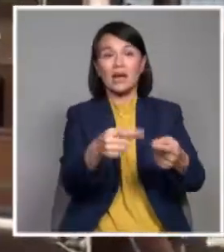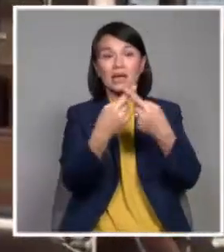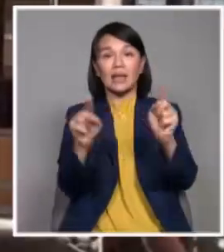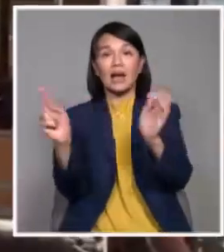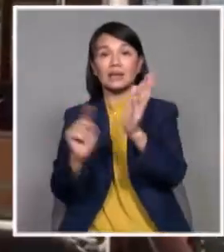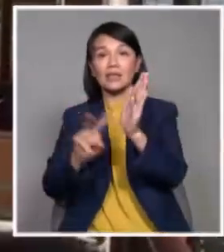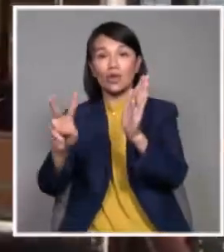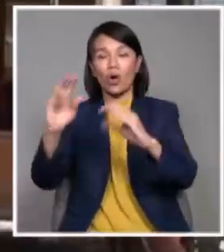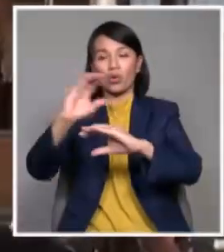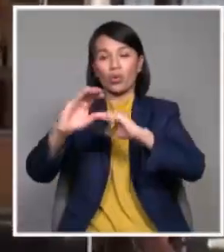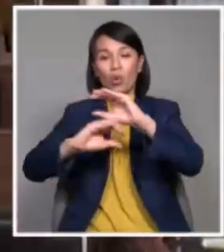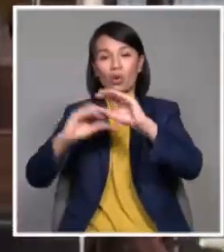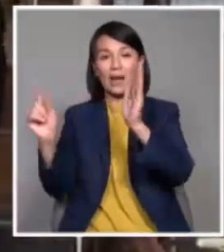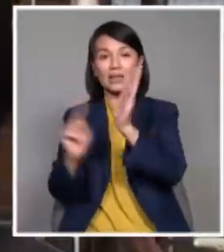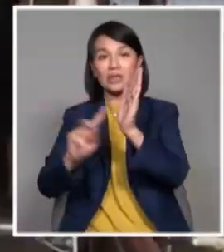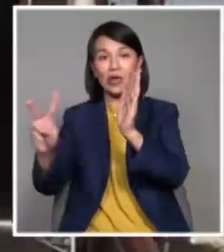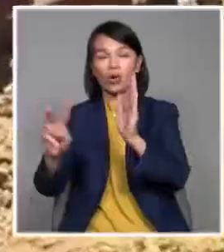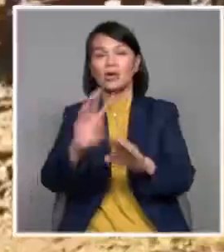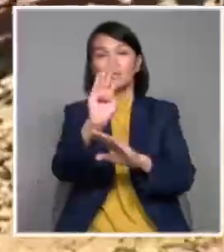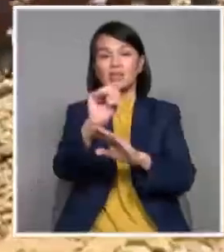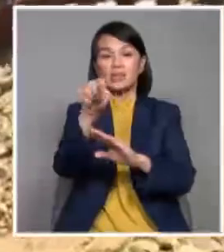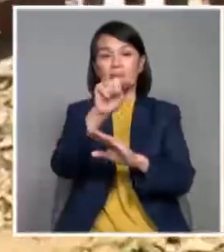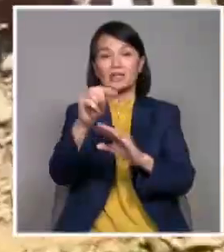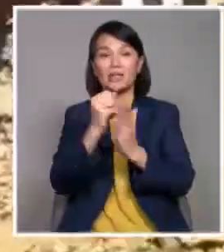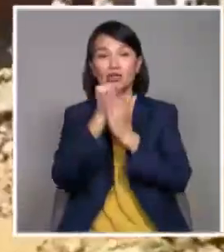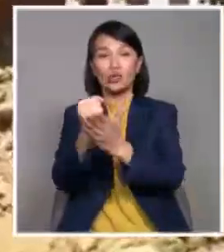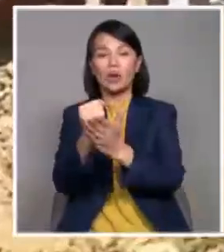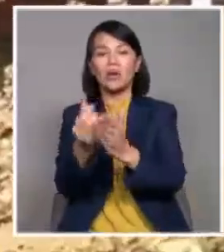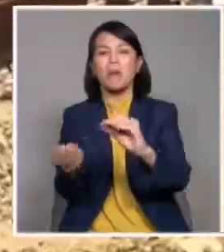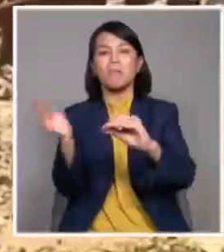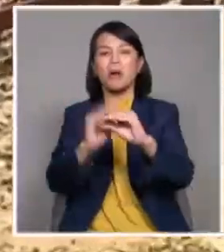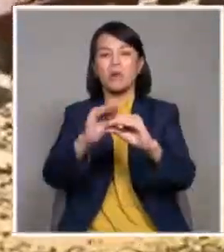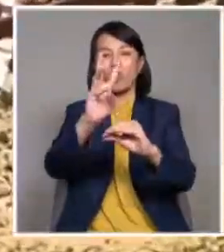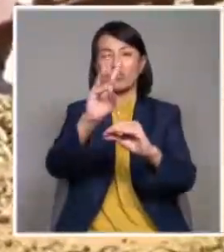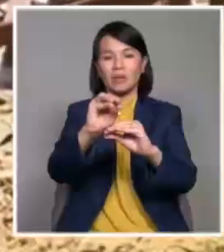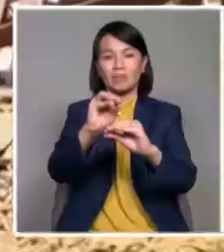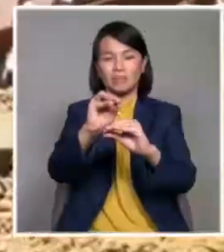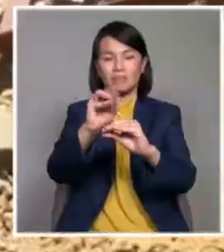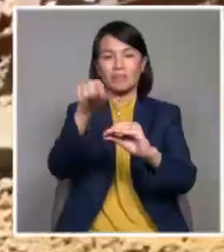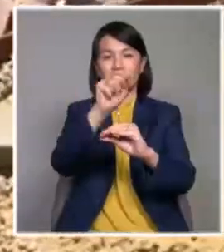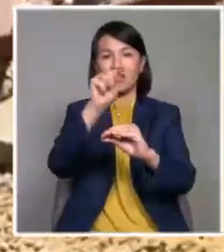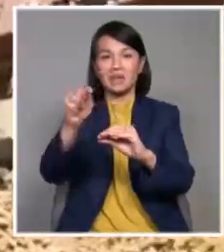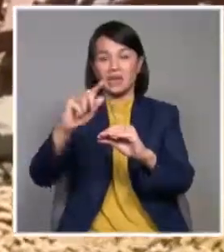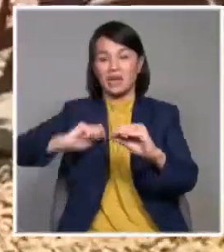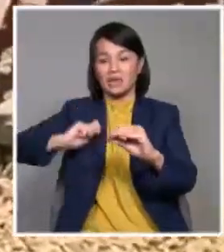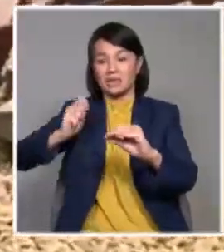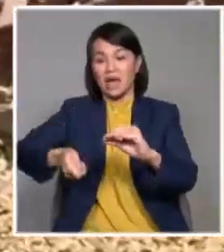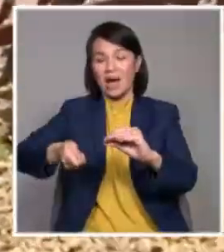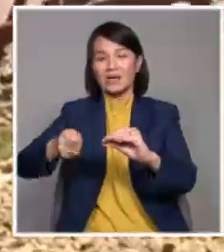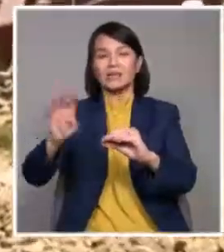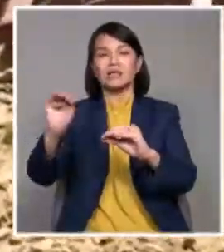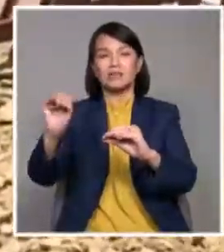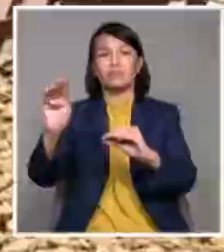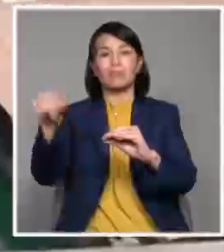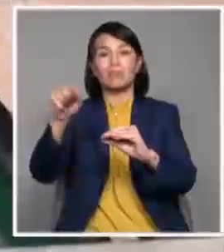ที่2จะมีการขยับจาก 40% ขึ้นมาเป็น 60% นั่นเองแต่ก็อย่างที่บอกไว้ว่าแล้วจะทำอย่างไร